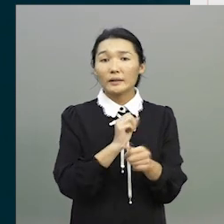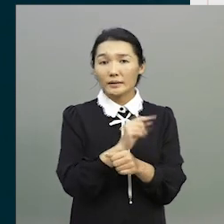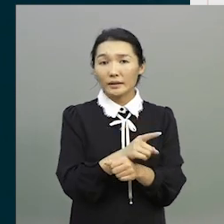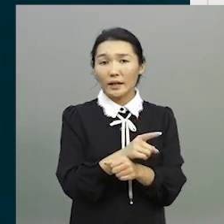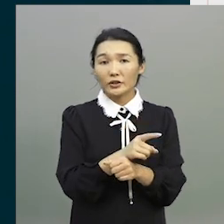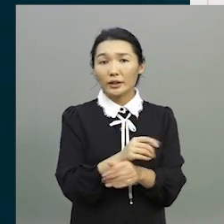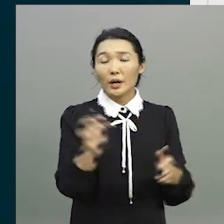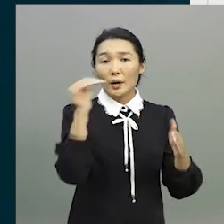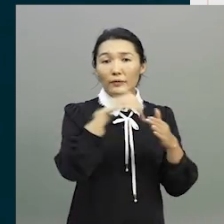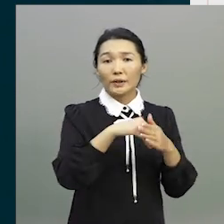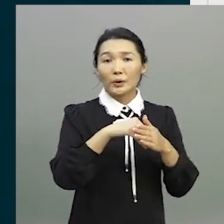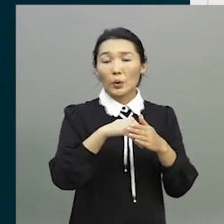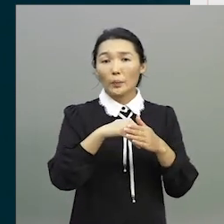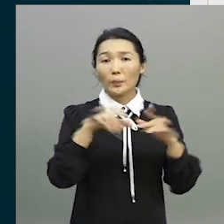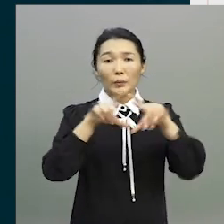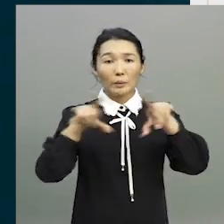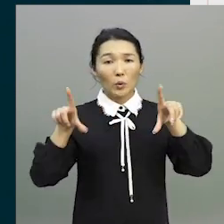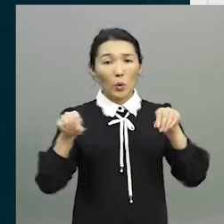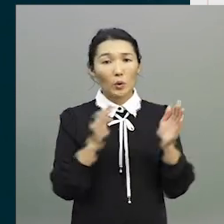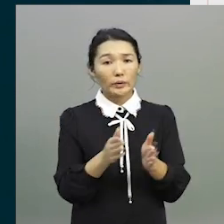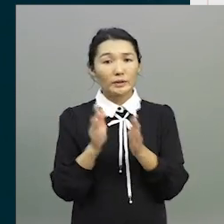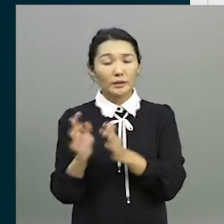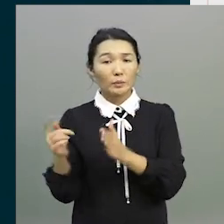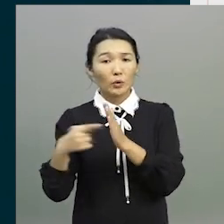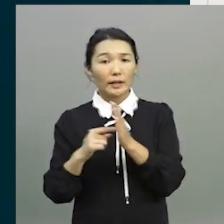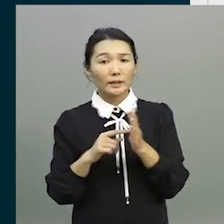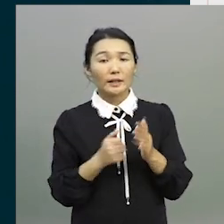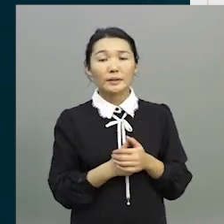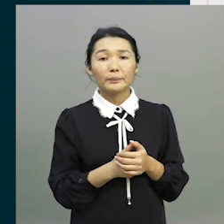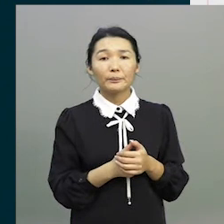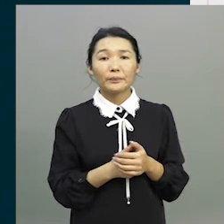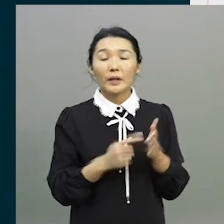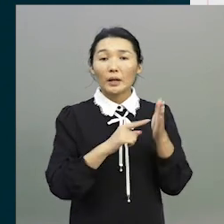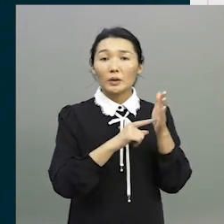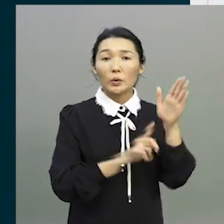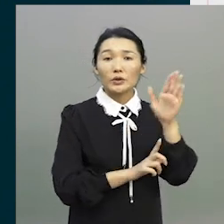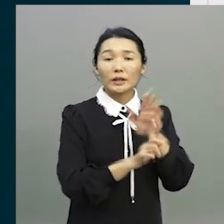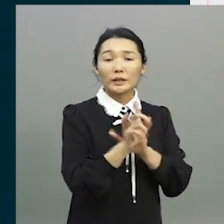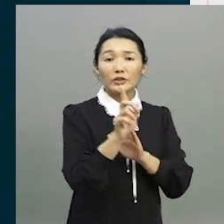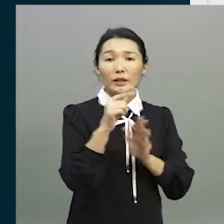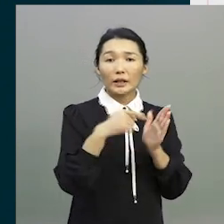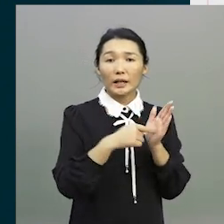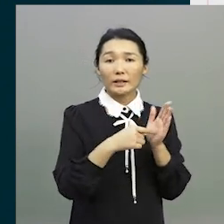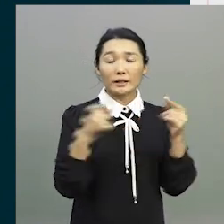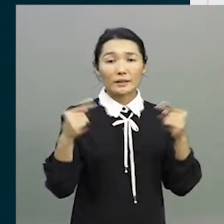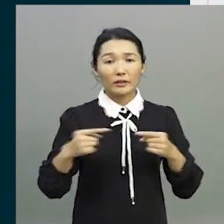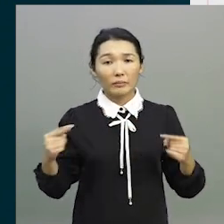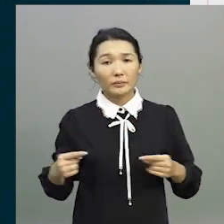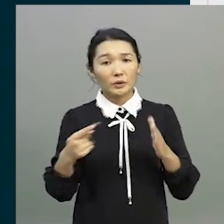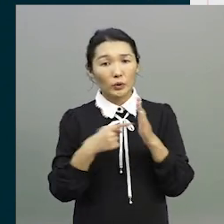введём прямоугольную систему координат . начала координат совпадает с точкой